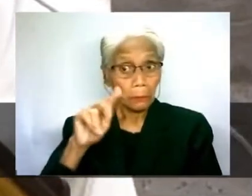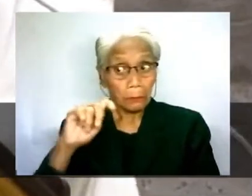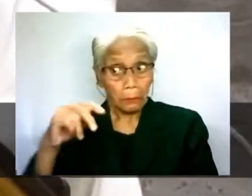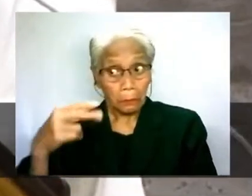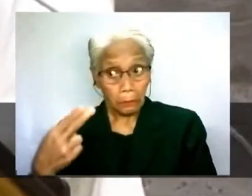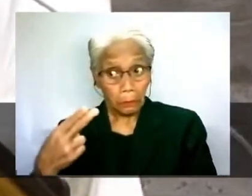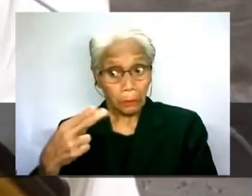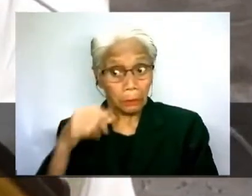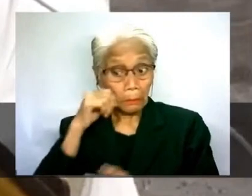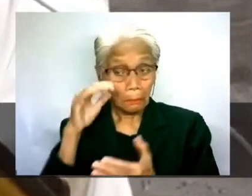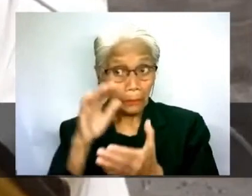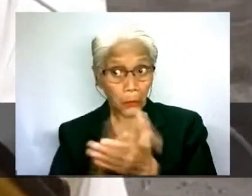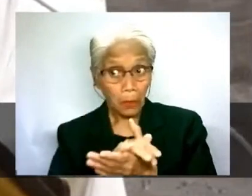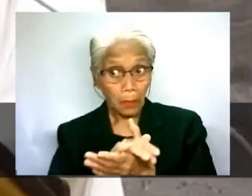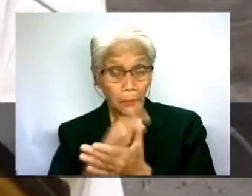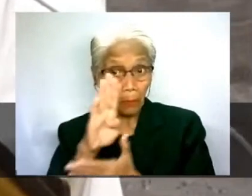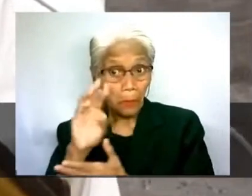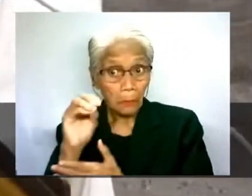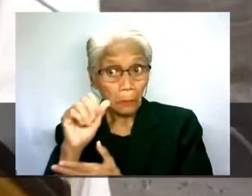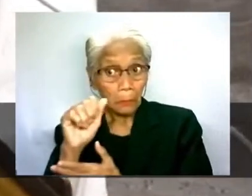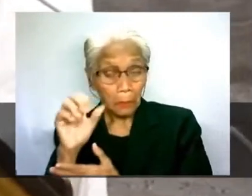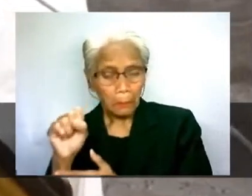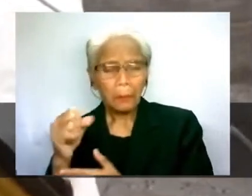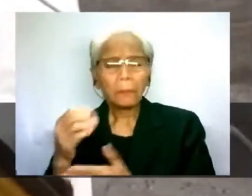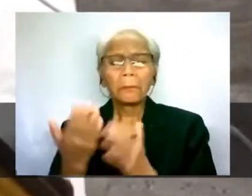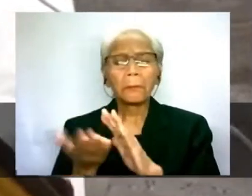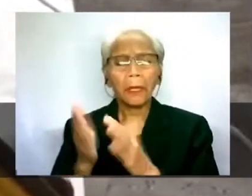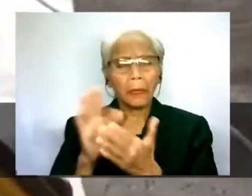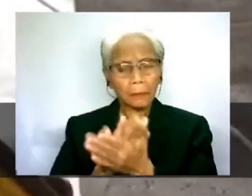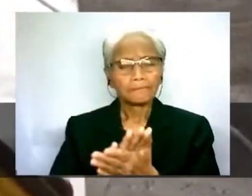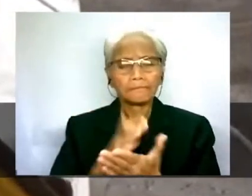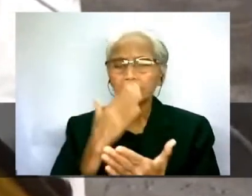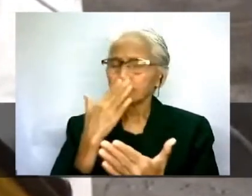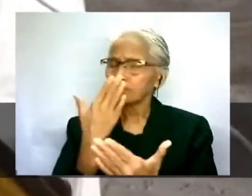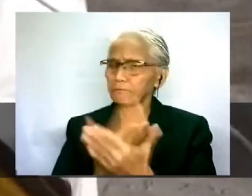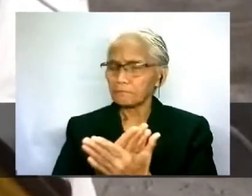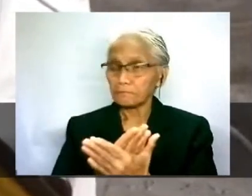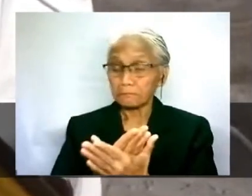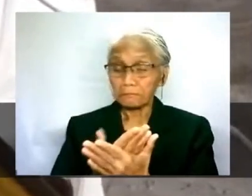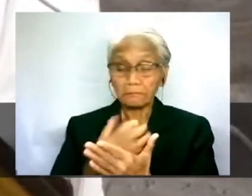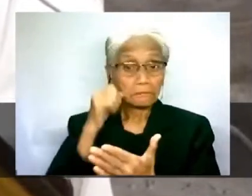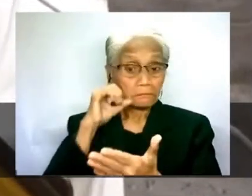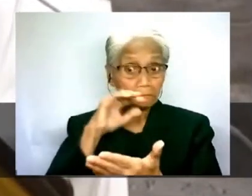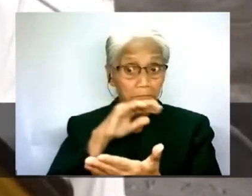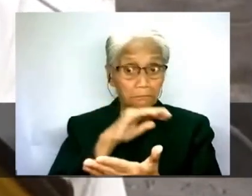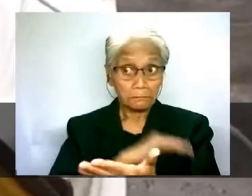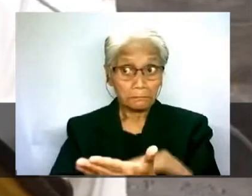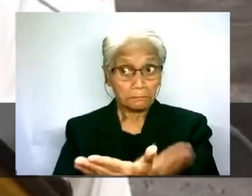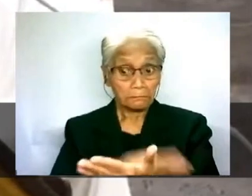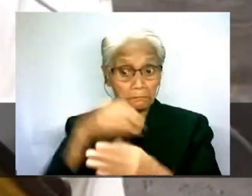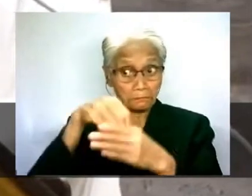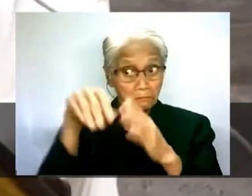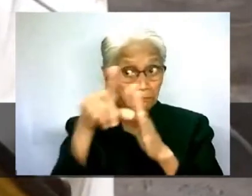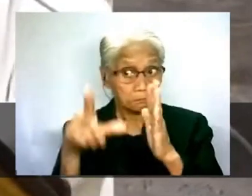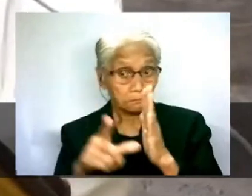mabuting manugang sa kanyang nanay na si Noemi.